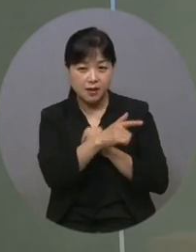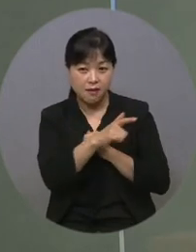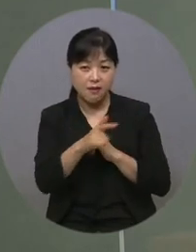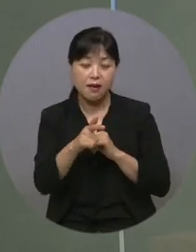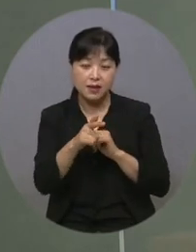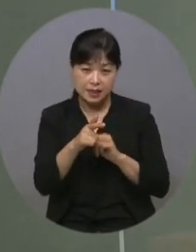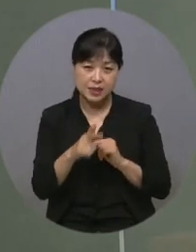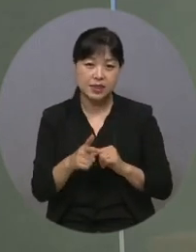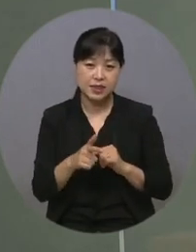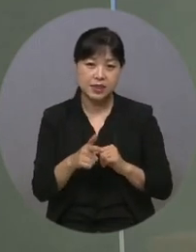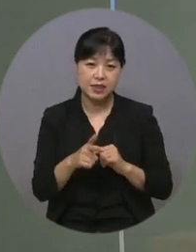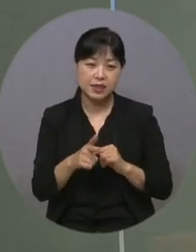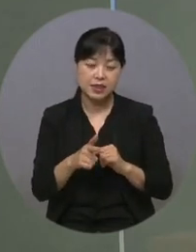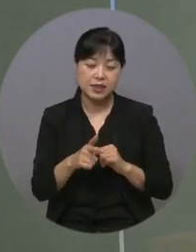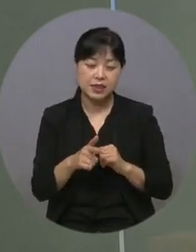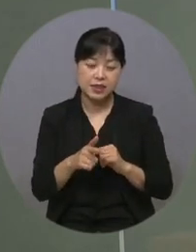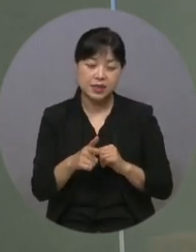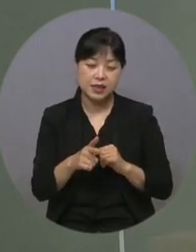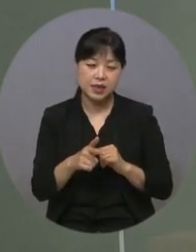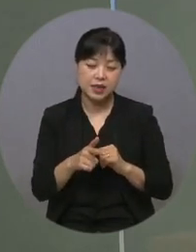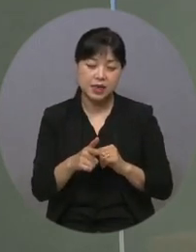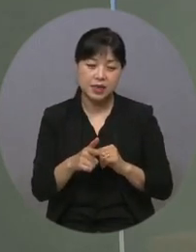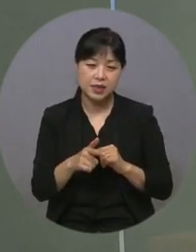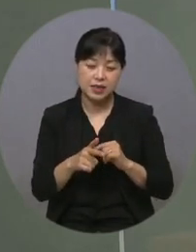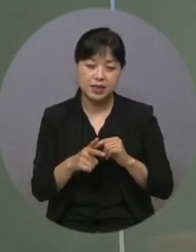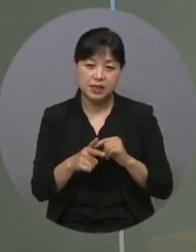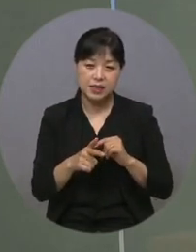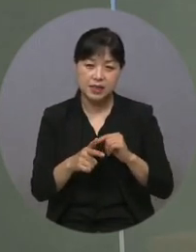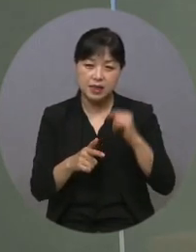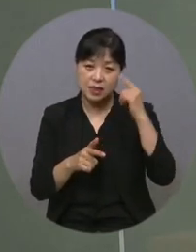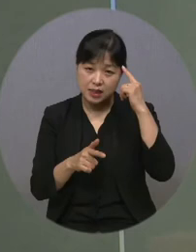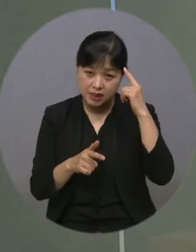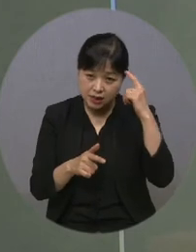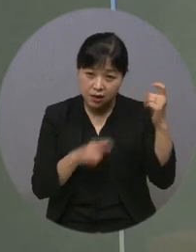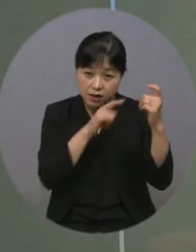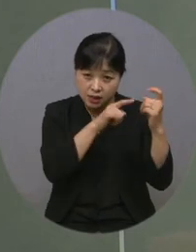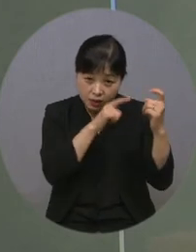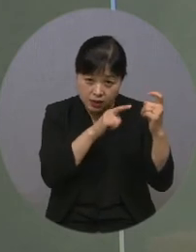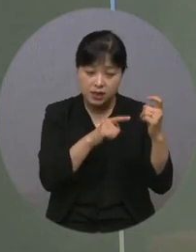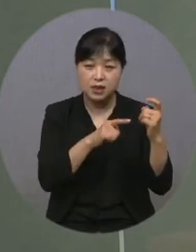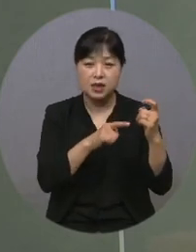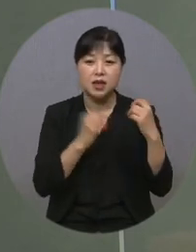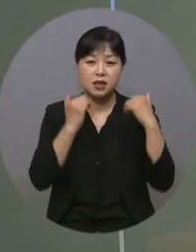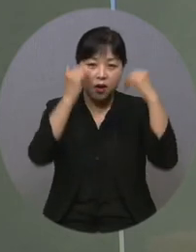잘못 성인이 됐을 때 잠재력을 갖는다 이 말이죠.